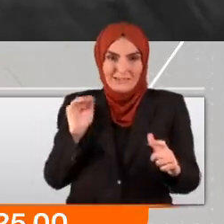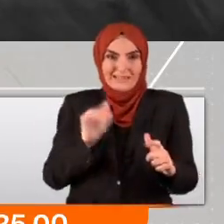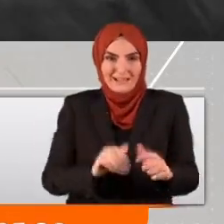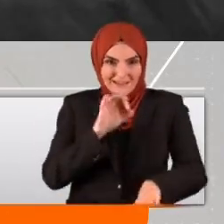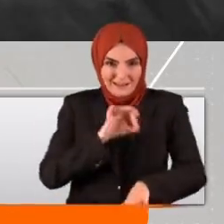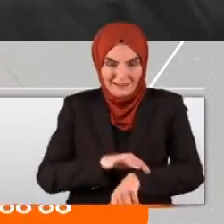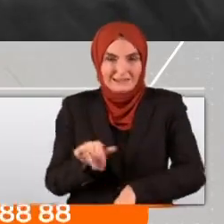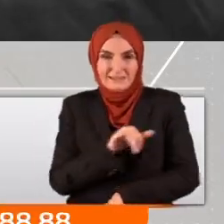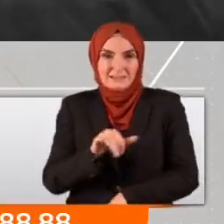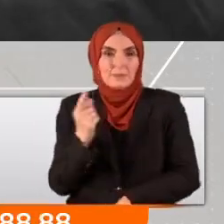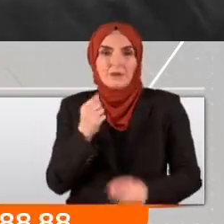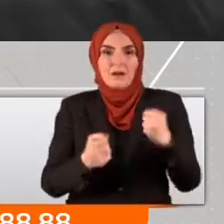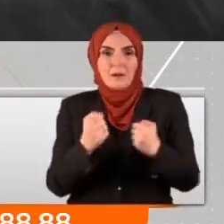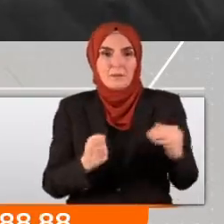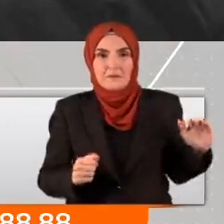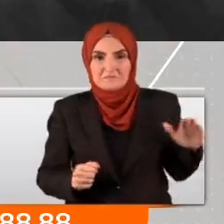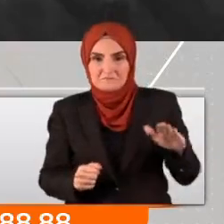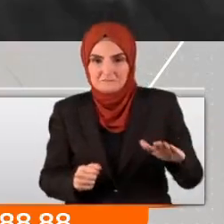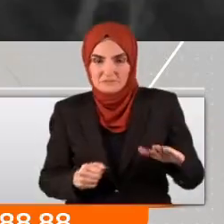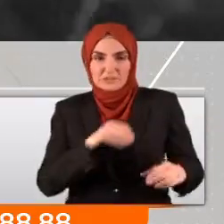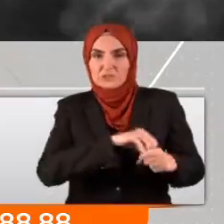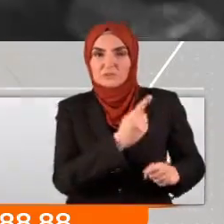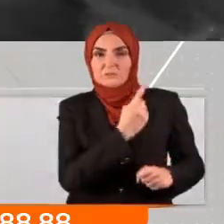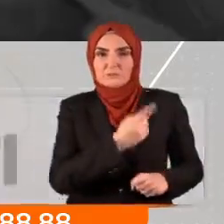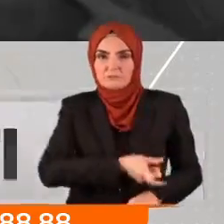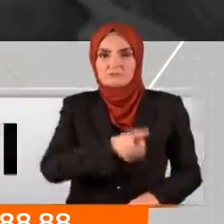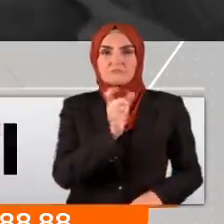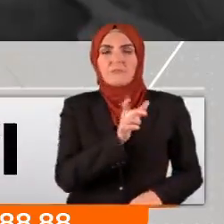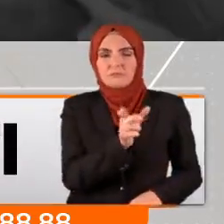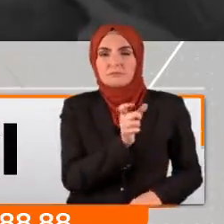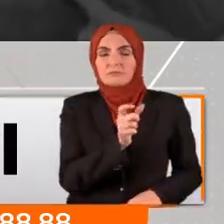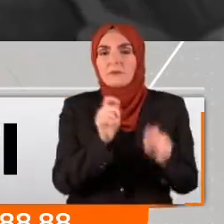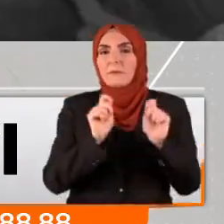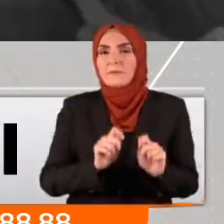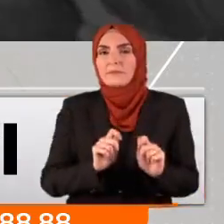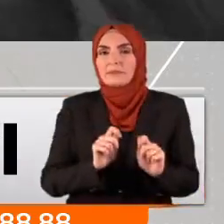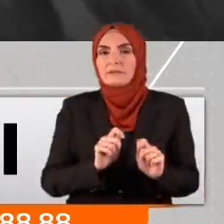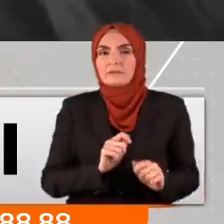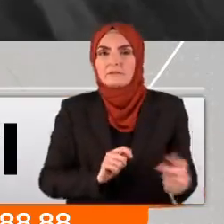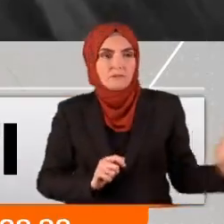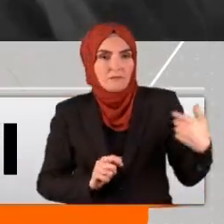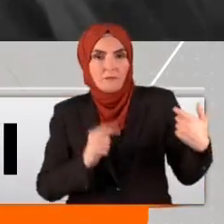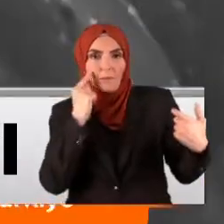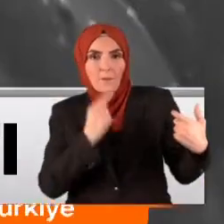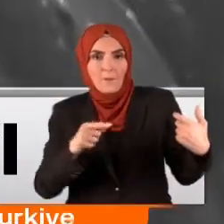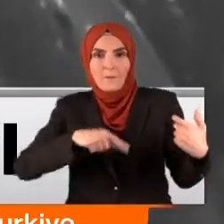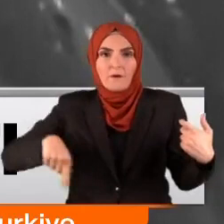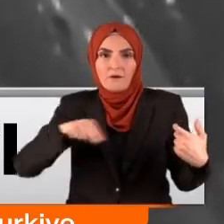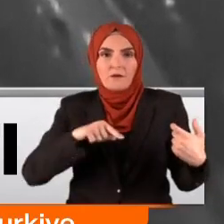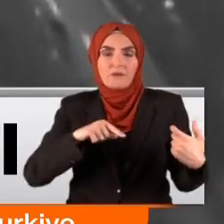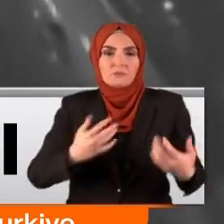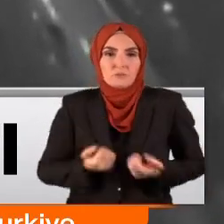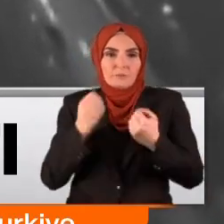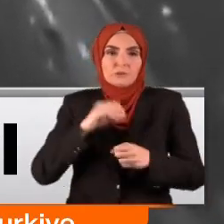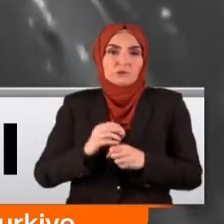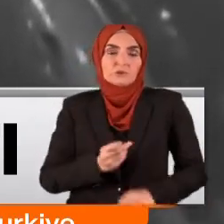yaklaştı. İçlerinden biri silahını çıkardı, peş peşe tetiğe bastı. Saldırıya uğrayanlarsa can havliyle kaçışmaya başladı.